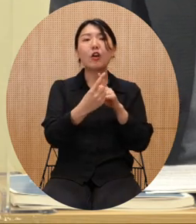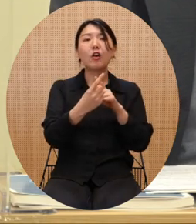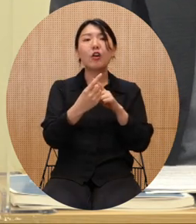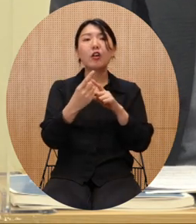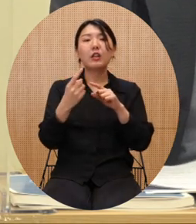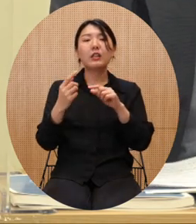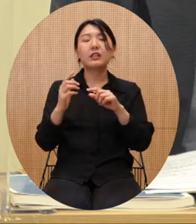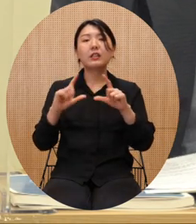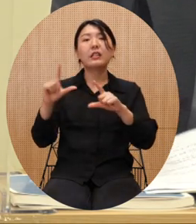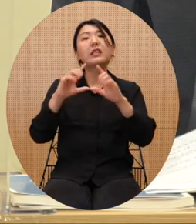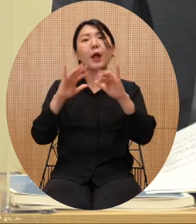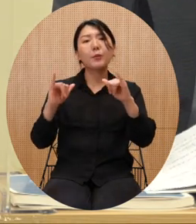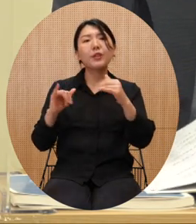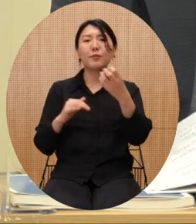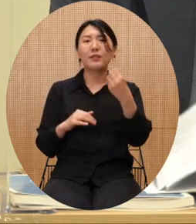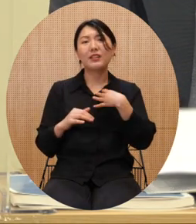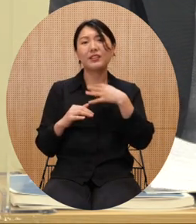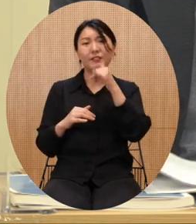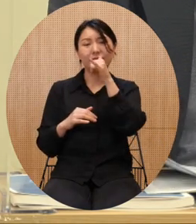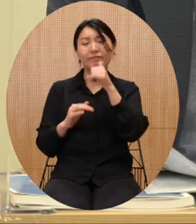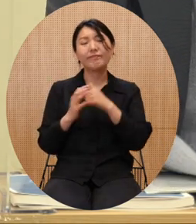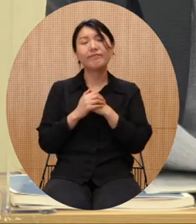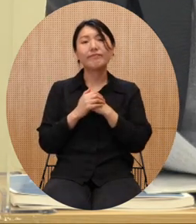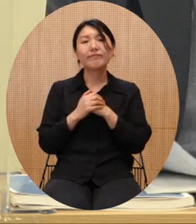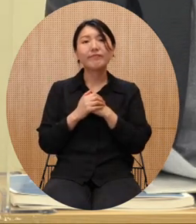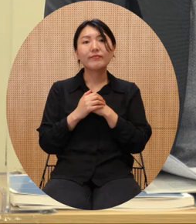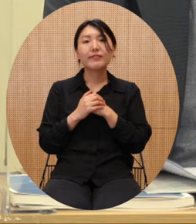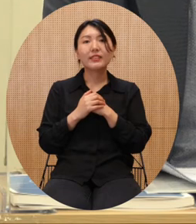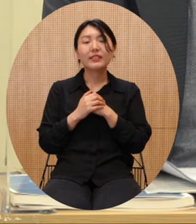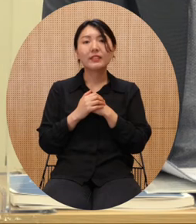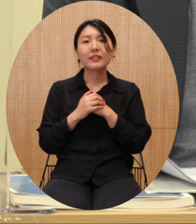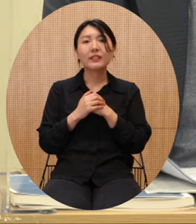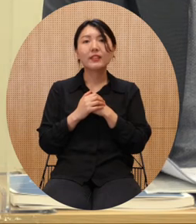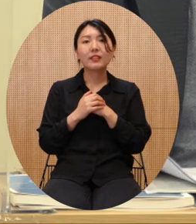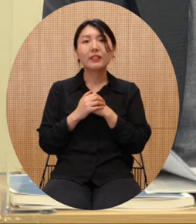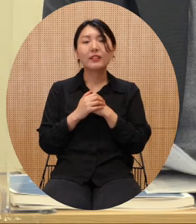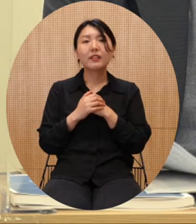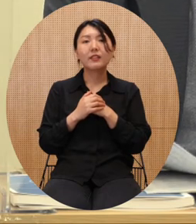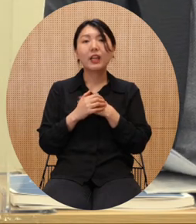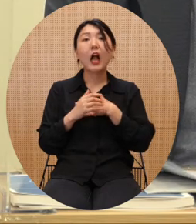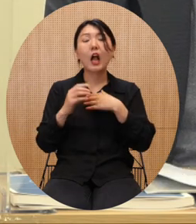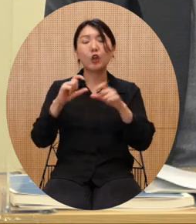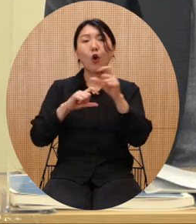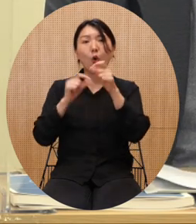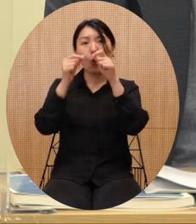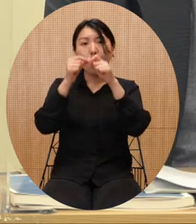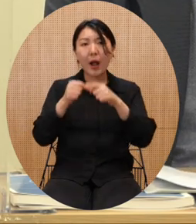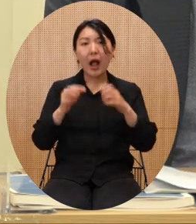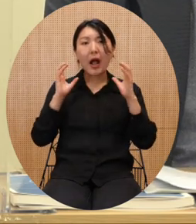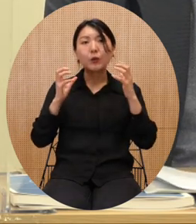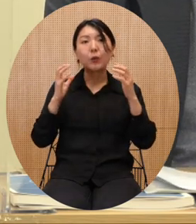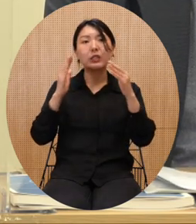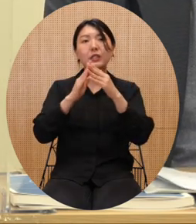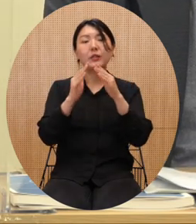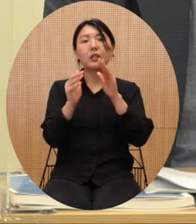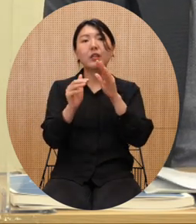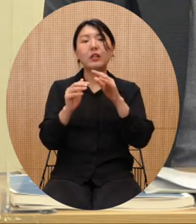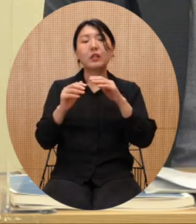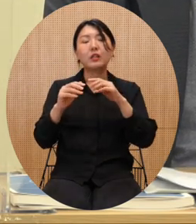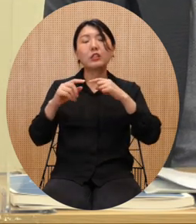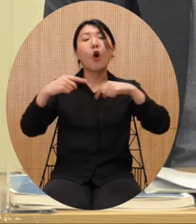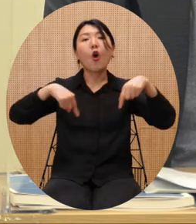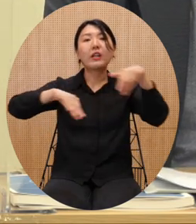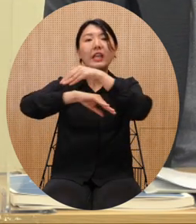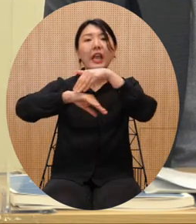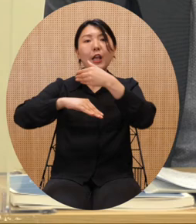많은 주민들이 말씀을 해주시고 계십니다. 그러면 좀 더 그 촘촘한 아동 주거비